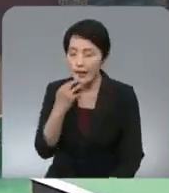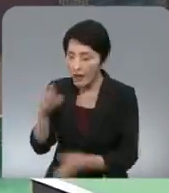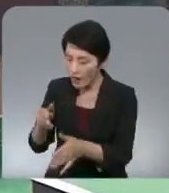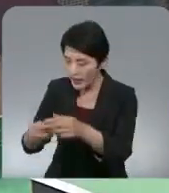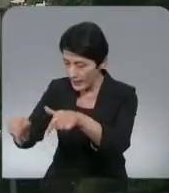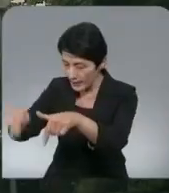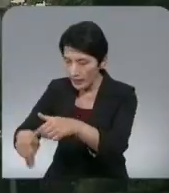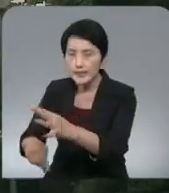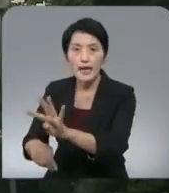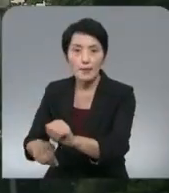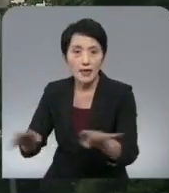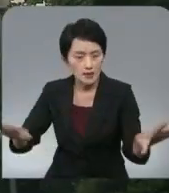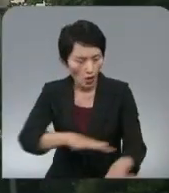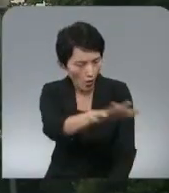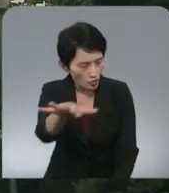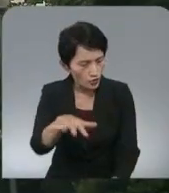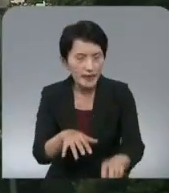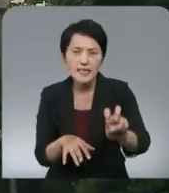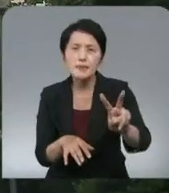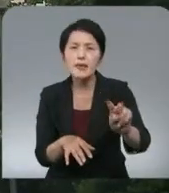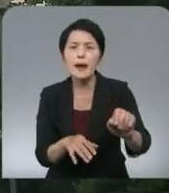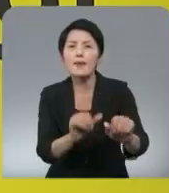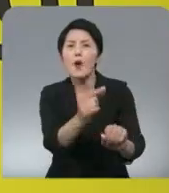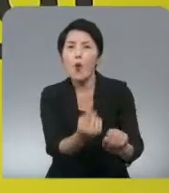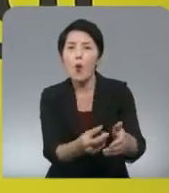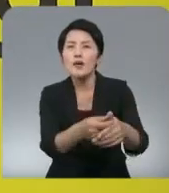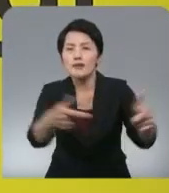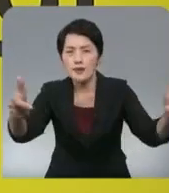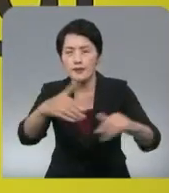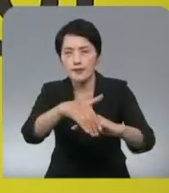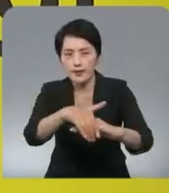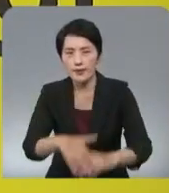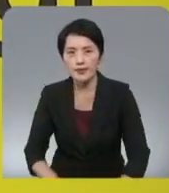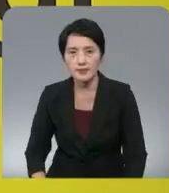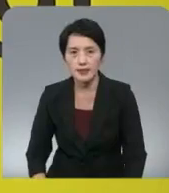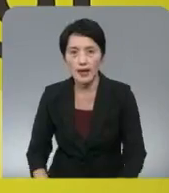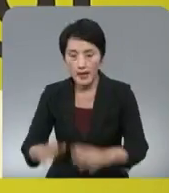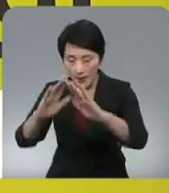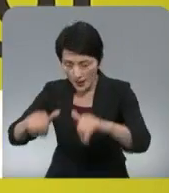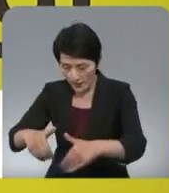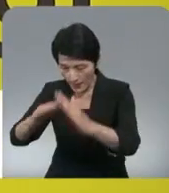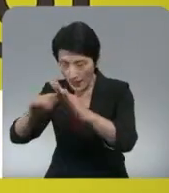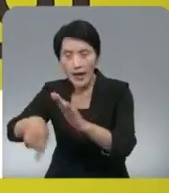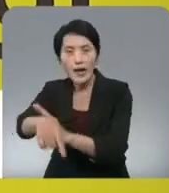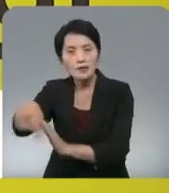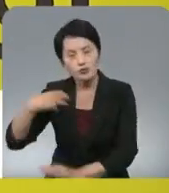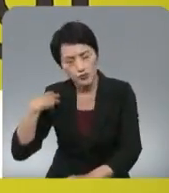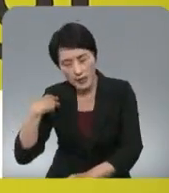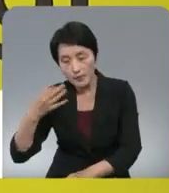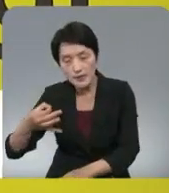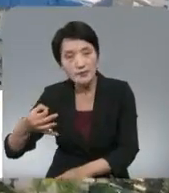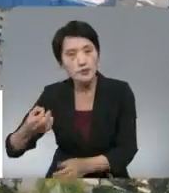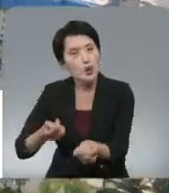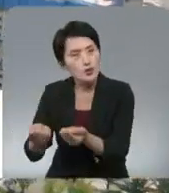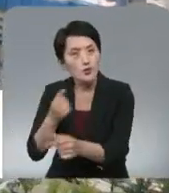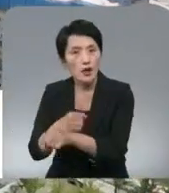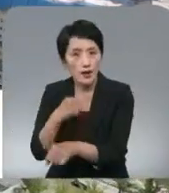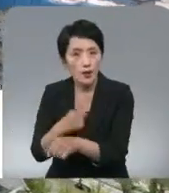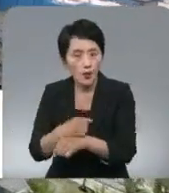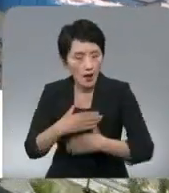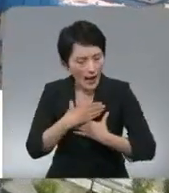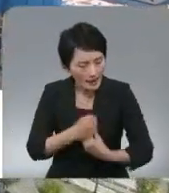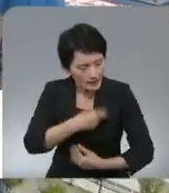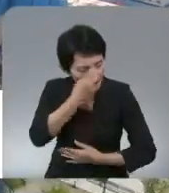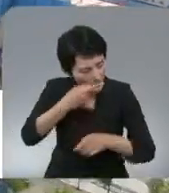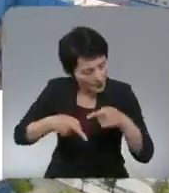einschließlich der innenstädte man wolle bisherige modalitäten der wohnungsversorgung von grund auf überprüfen